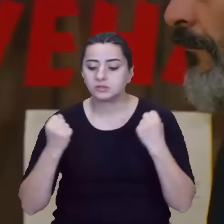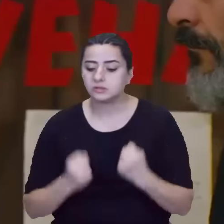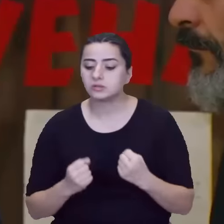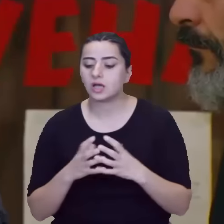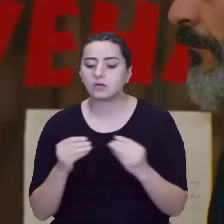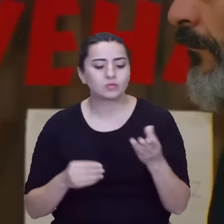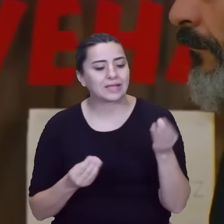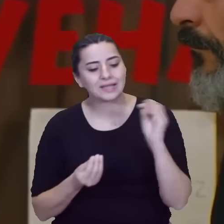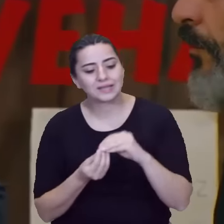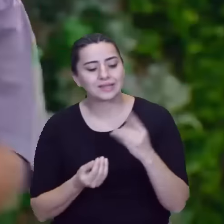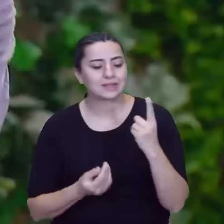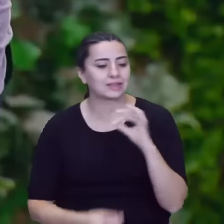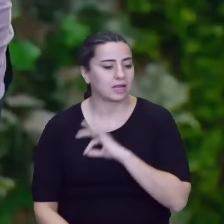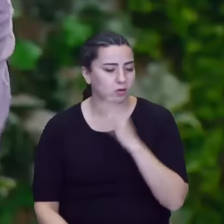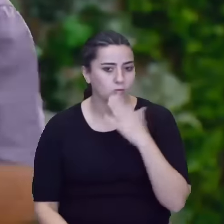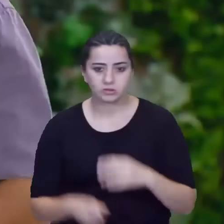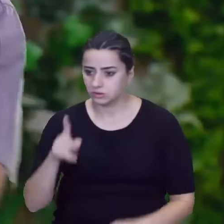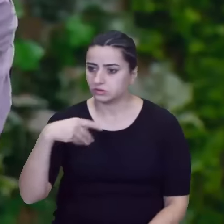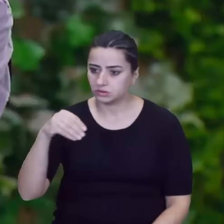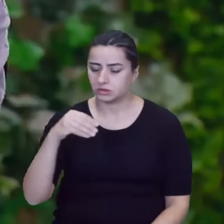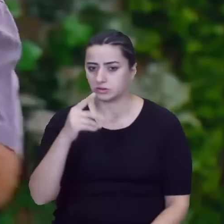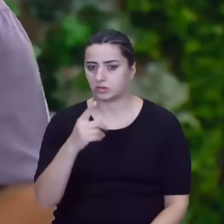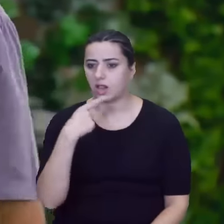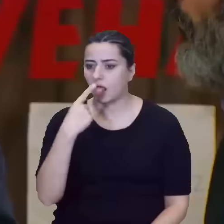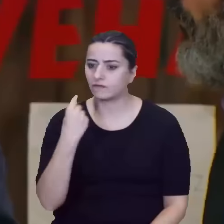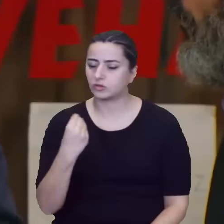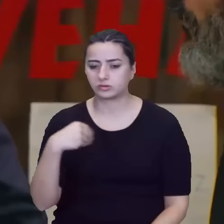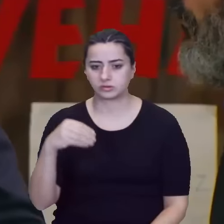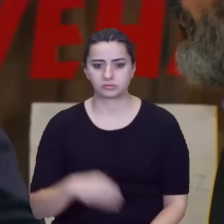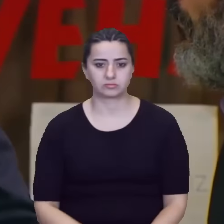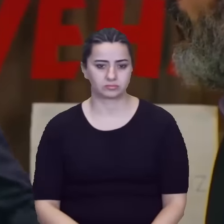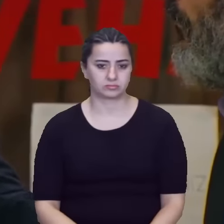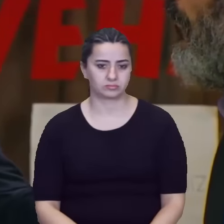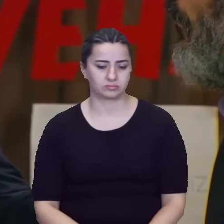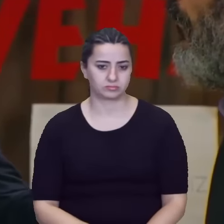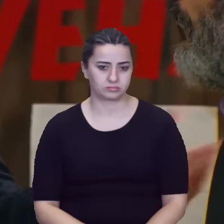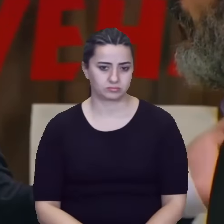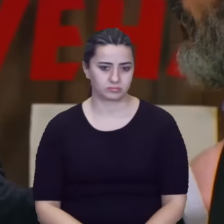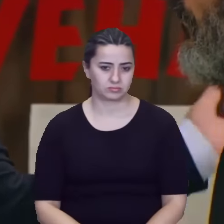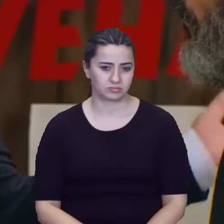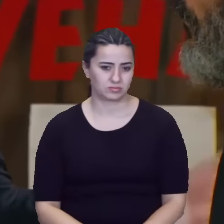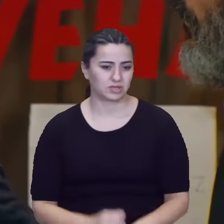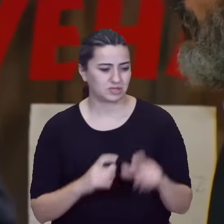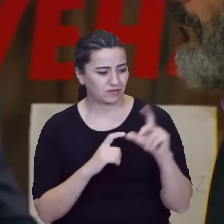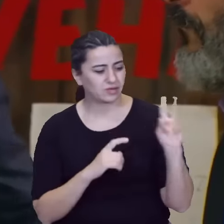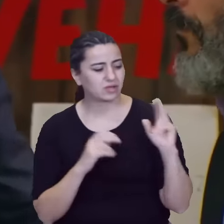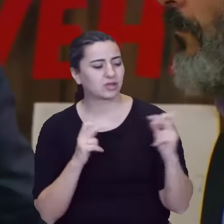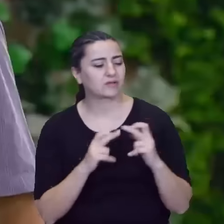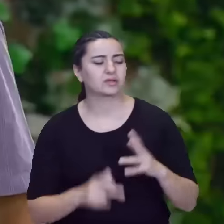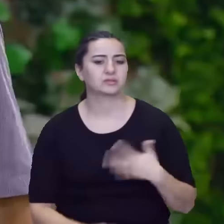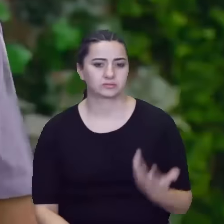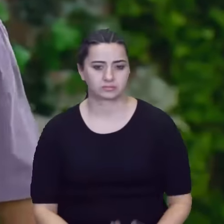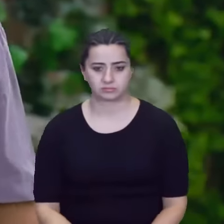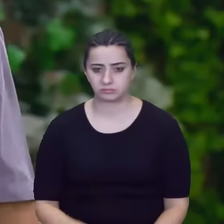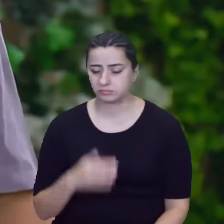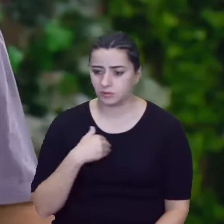Bunun yatırım değeri yok ki. E satarsın sen bunu. Senin ağzın güzel laf yapıyor. Ya Seyfi'yle papaz etme beni ya.